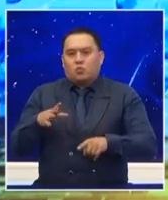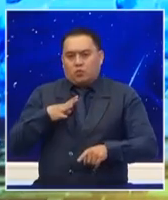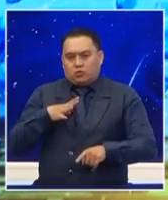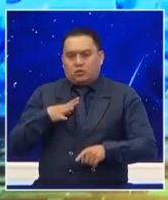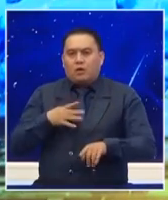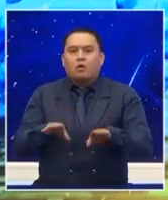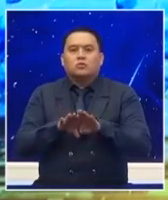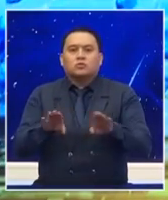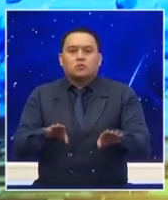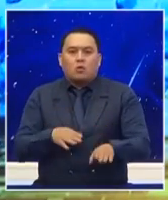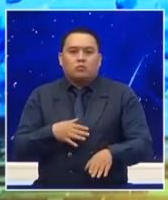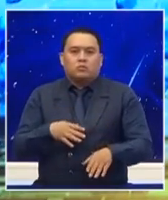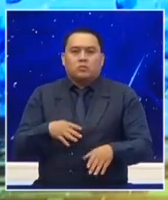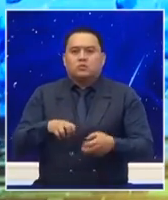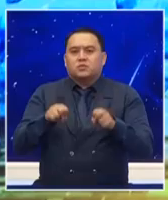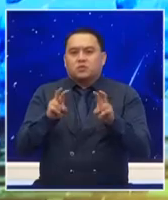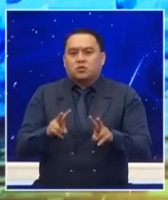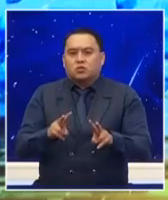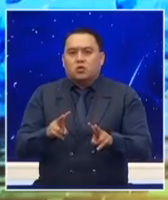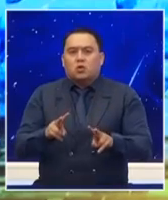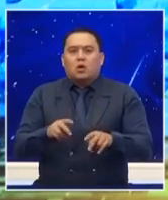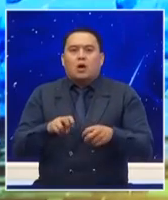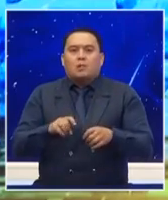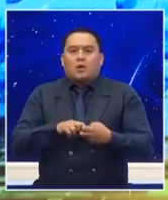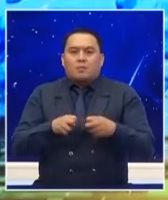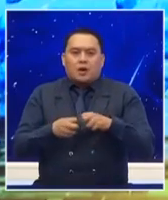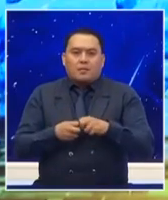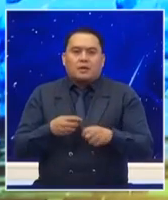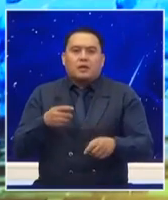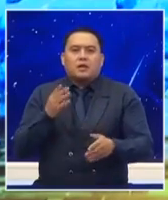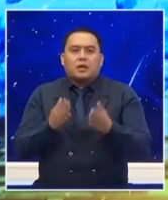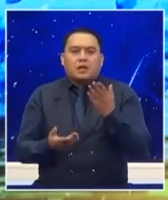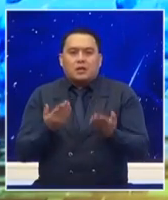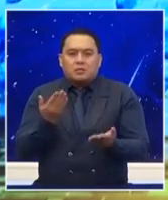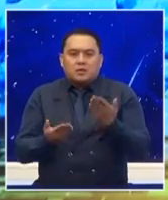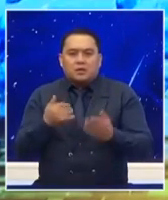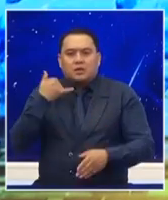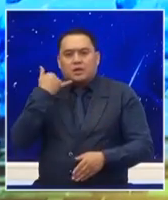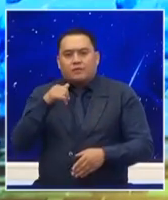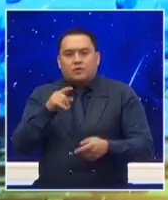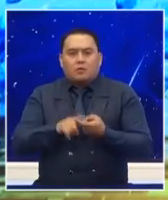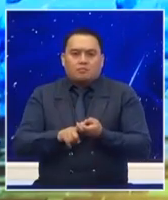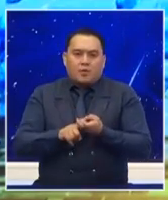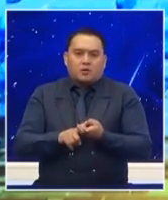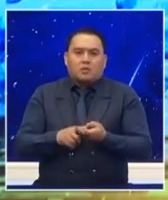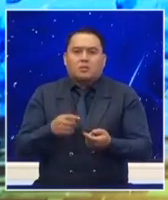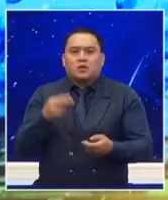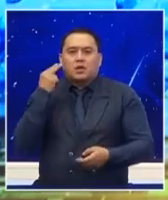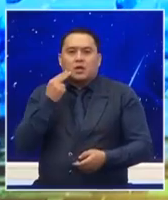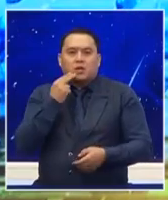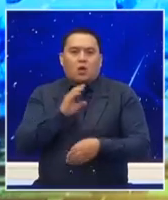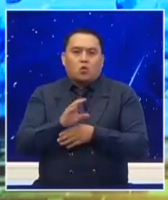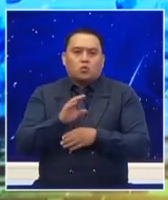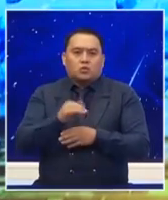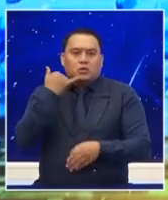отыр. Бұл келеңсіздікті мамандар жоққа шығармайды. Аталған проблеманы кейбір телефон модельдермен байланыстырады. Мәселен, Қытай